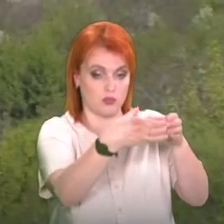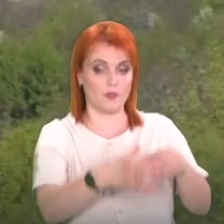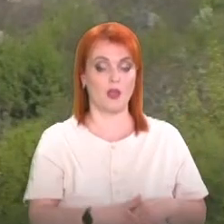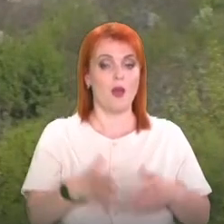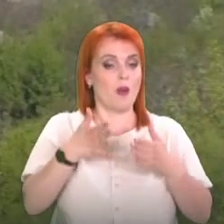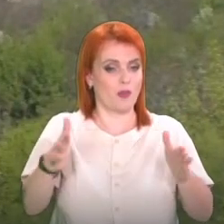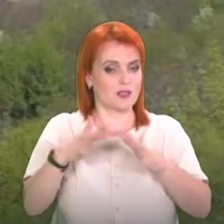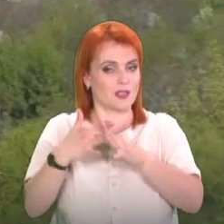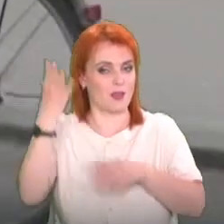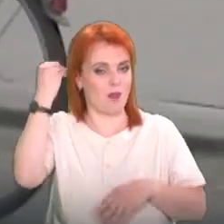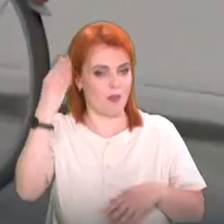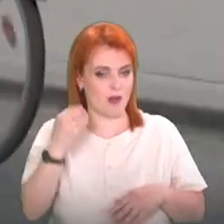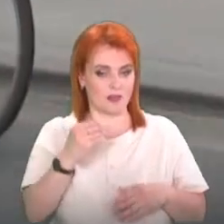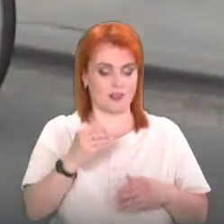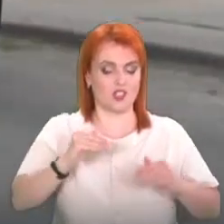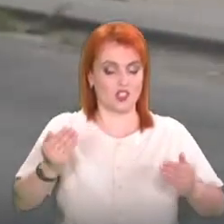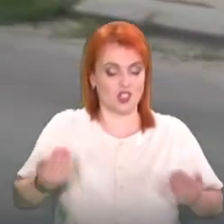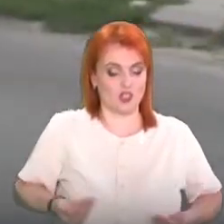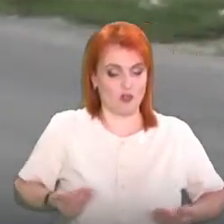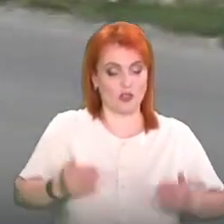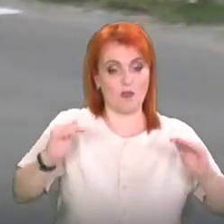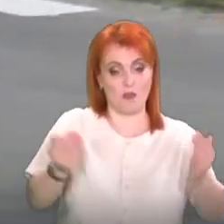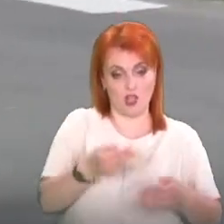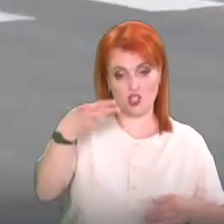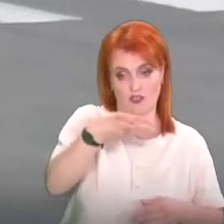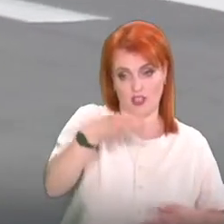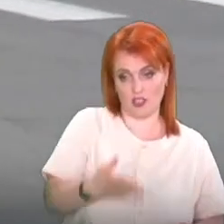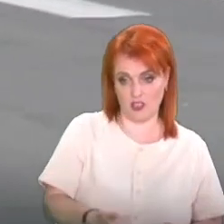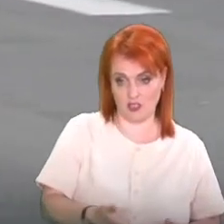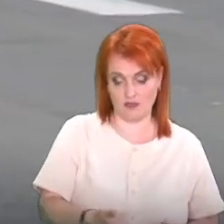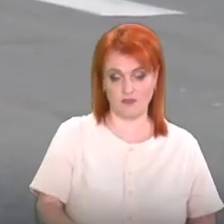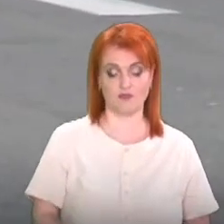Republica Moldova numără mai puțin de 2000 de locuitori, iar alte câteva riscă să dispară.